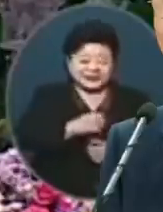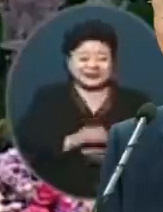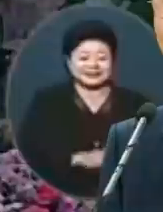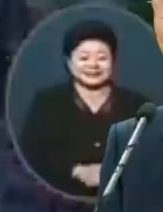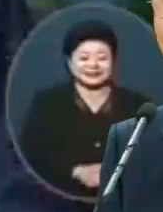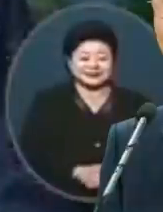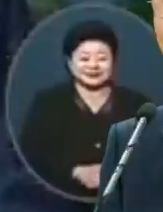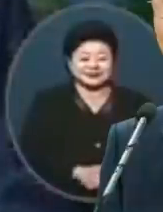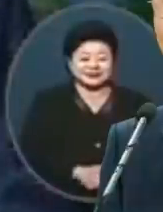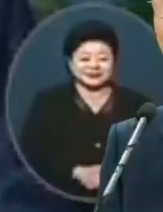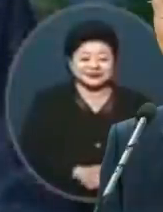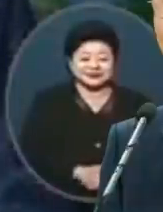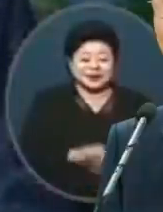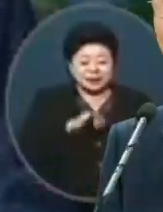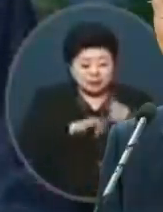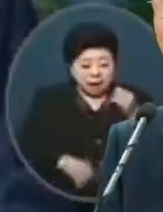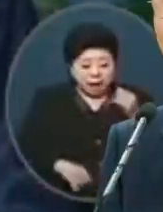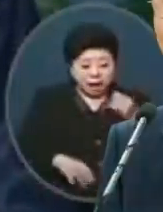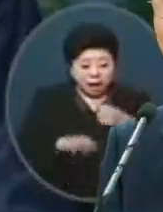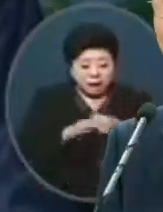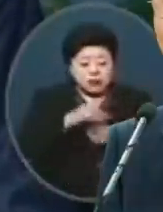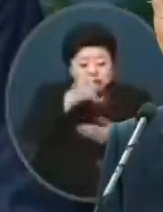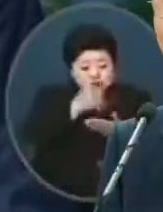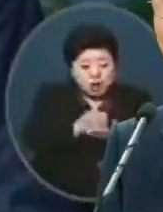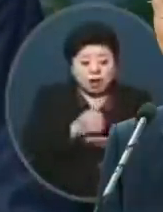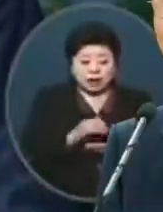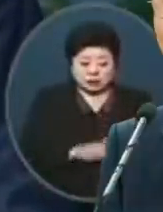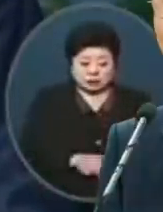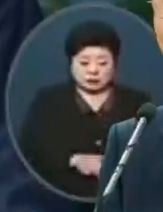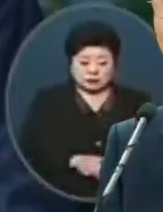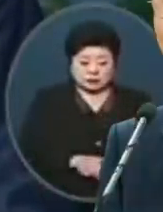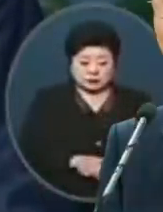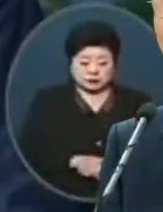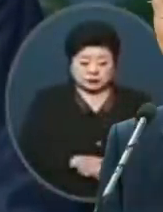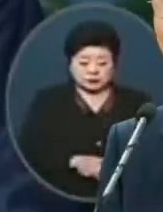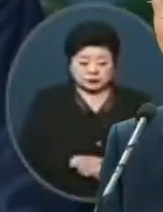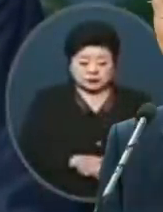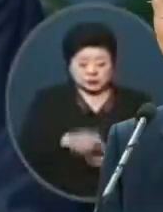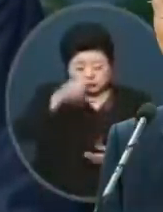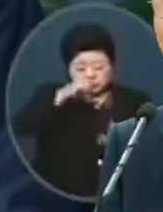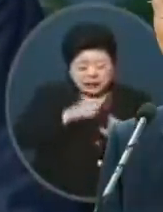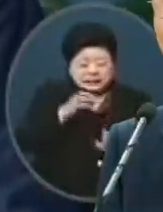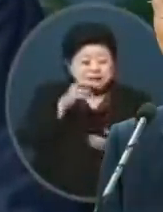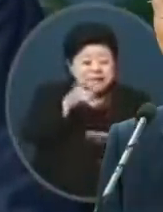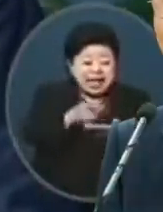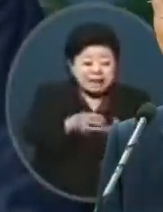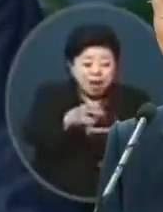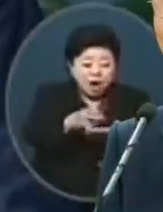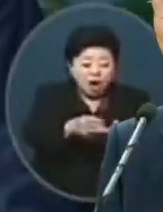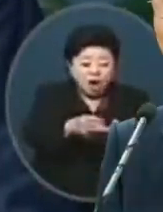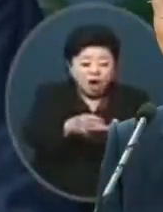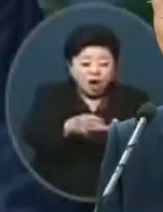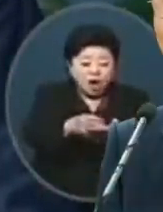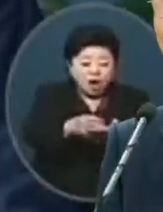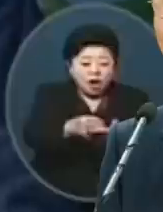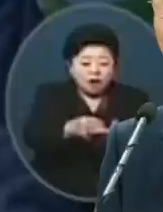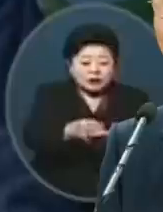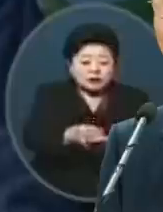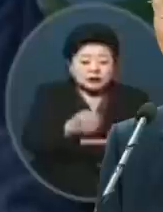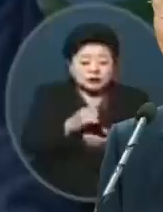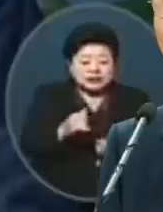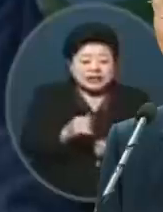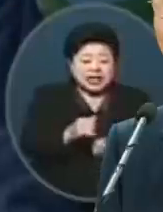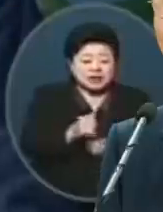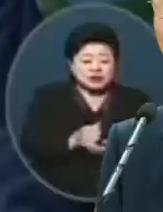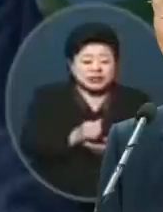율법입니다. 이것도 어기면 죄가 되지요. 구약의 십계명을 우리가 죄인이냐